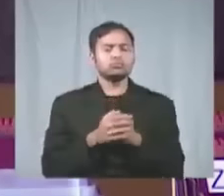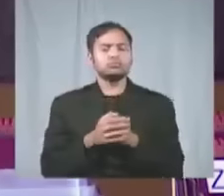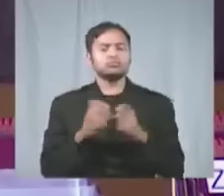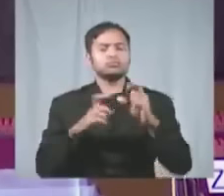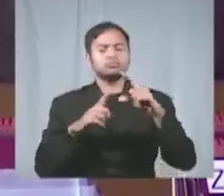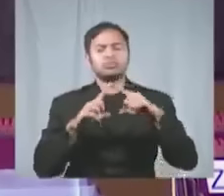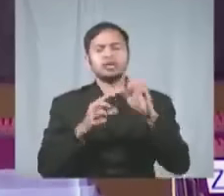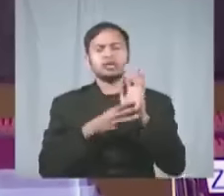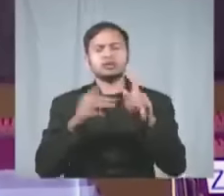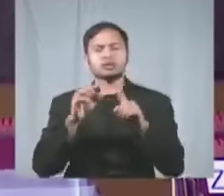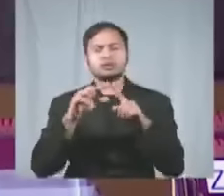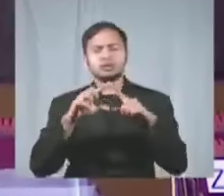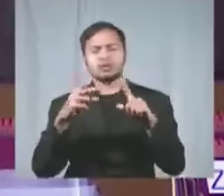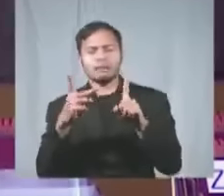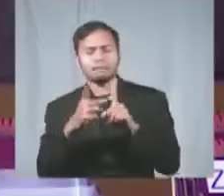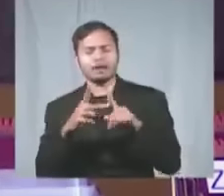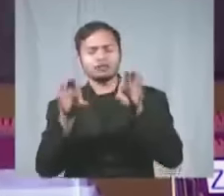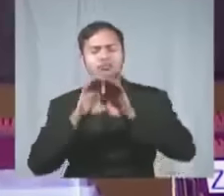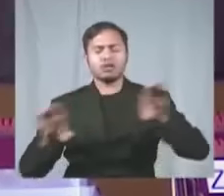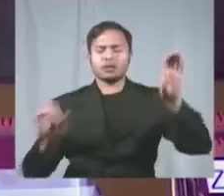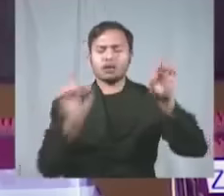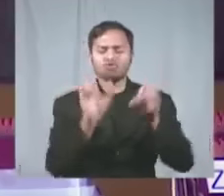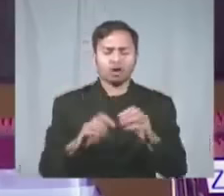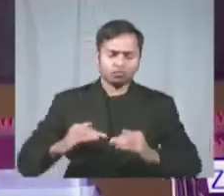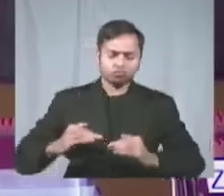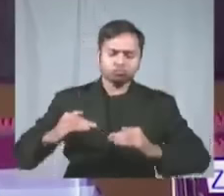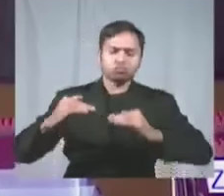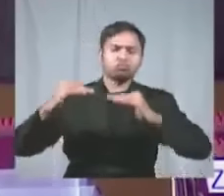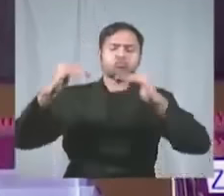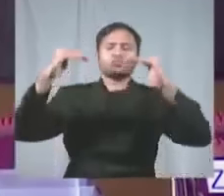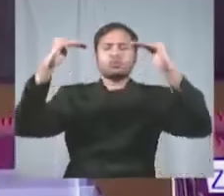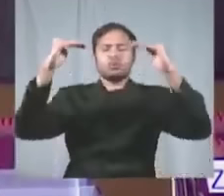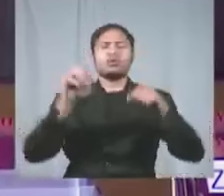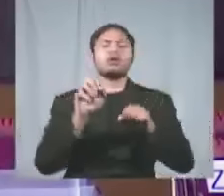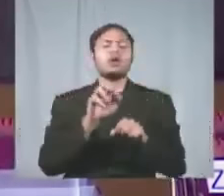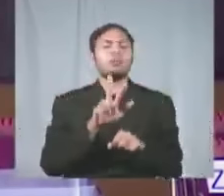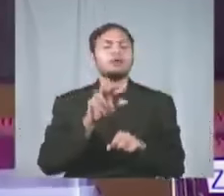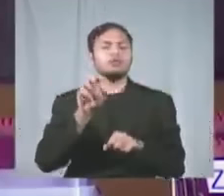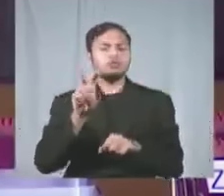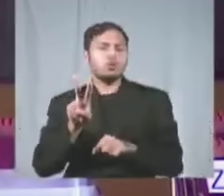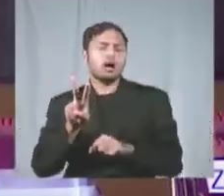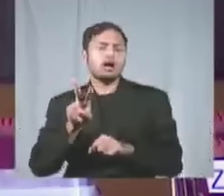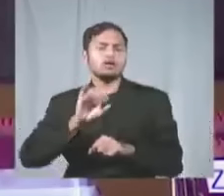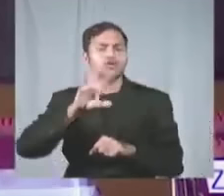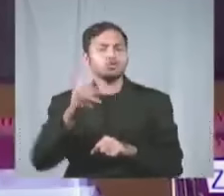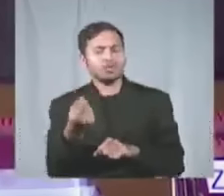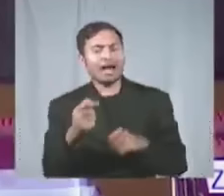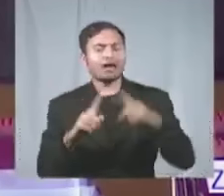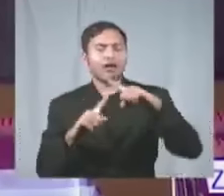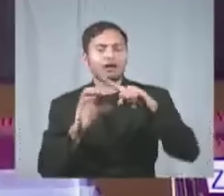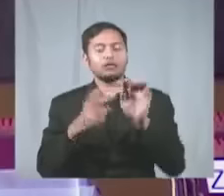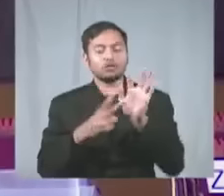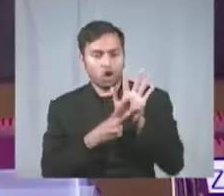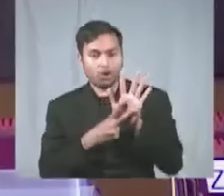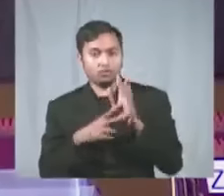di Sumatera Utara mencapai 1,82 juta ton yang terdiri dari sampah